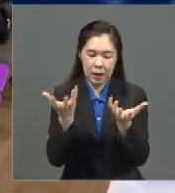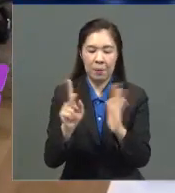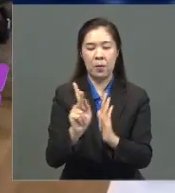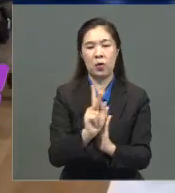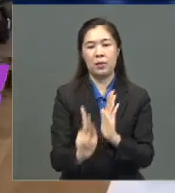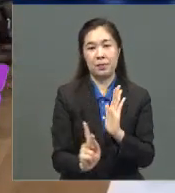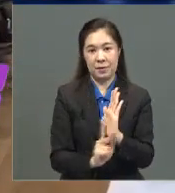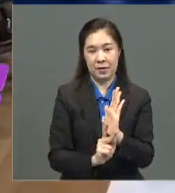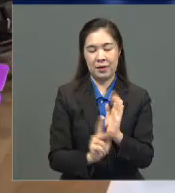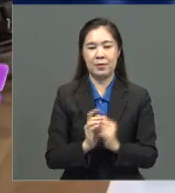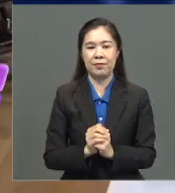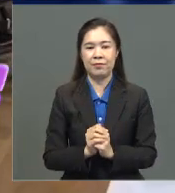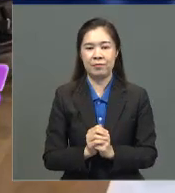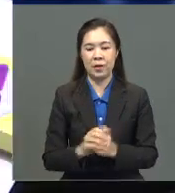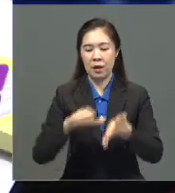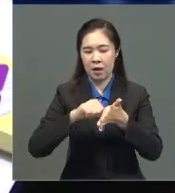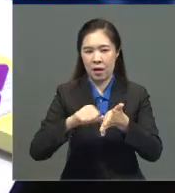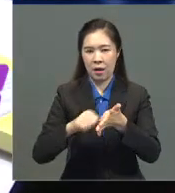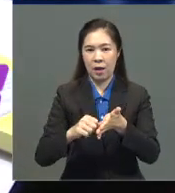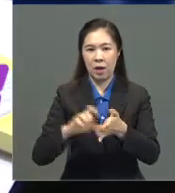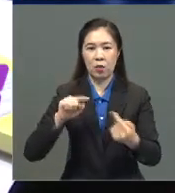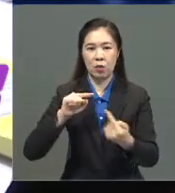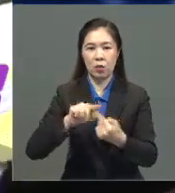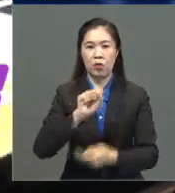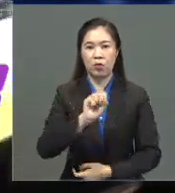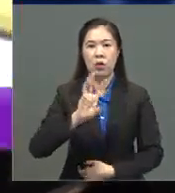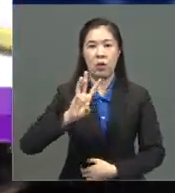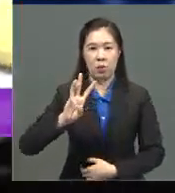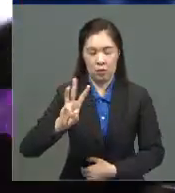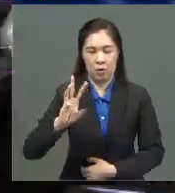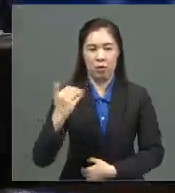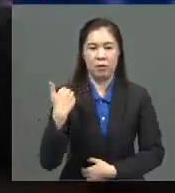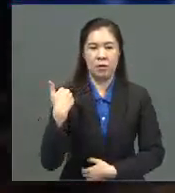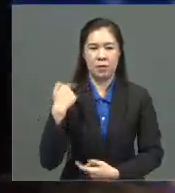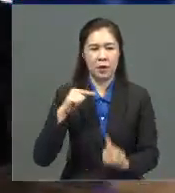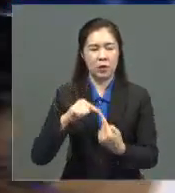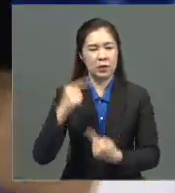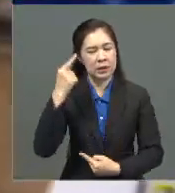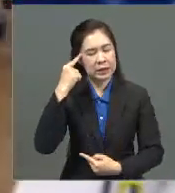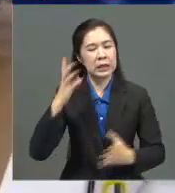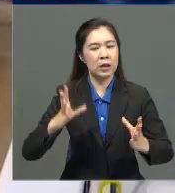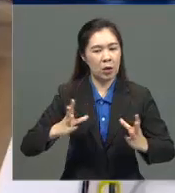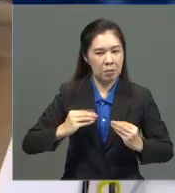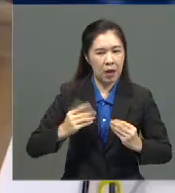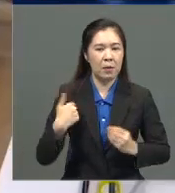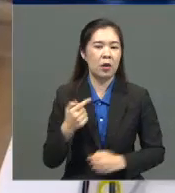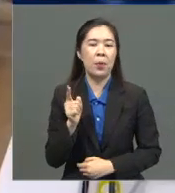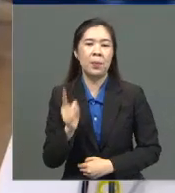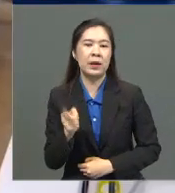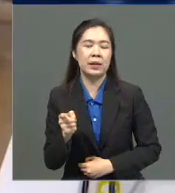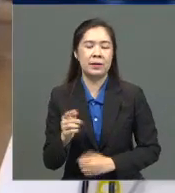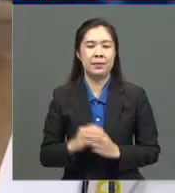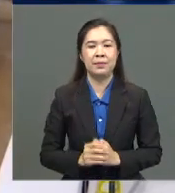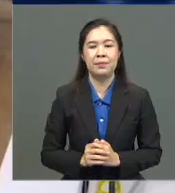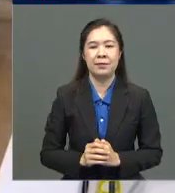กฏหมายส่วนเรื่องการแก้ไขอำนาจสวในการเลือกนายกรัฐมนตรีนั้นก็มีทั้งเห็นด้วยให้แก้ไขแล้วก็ให้คงไว้แบบ